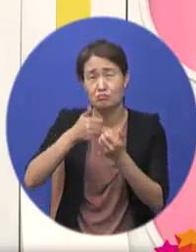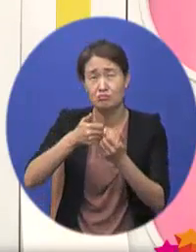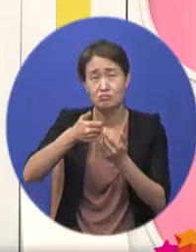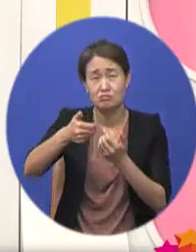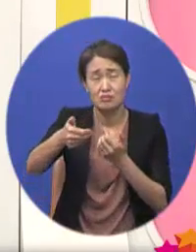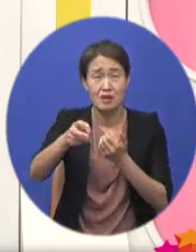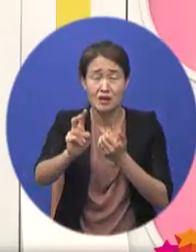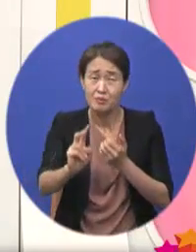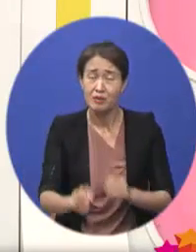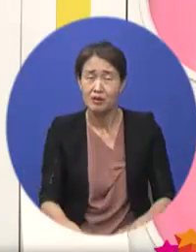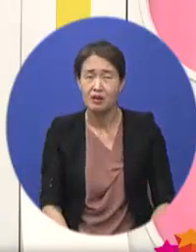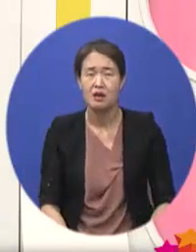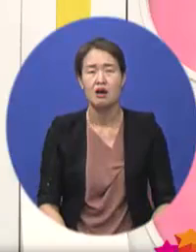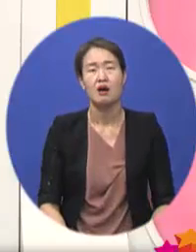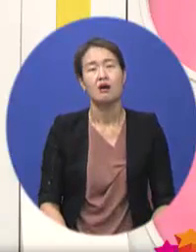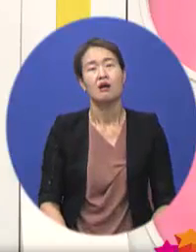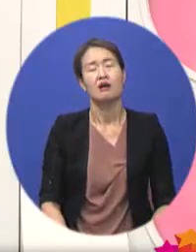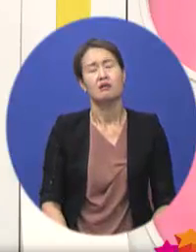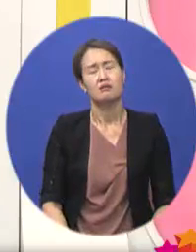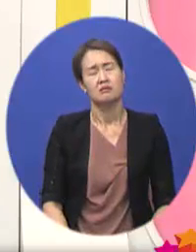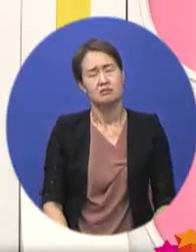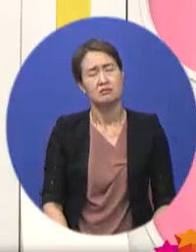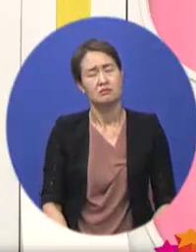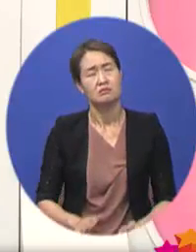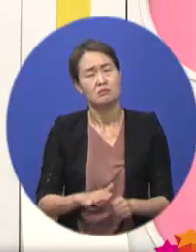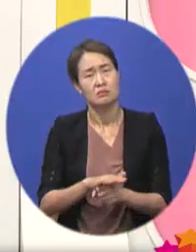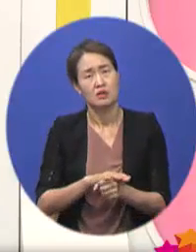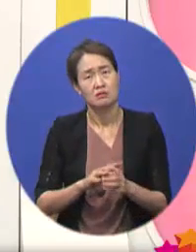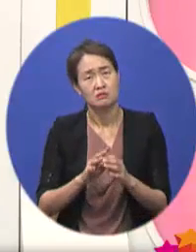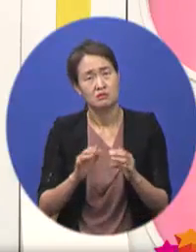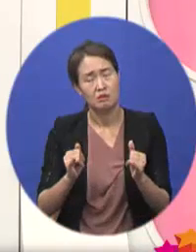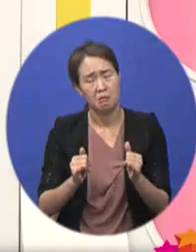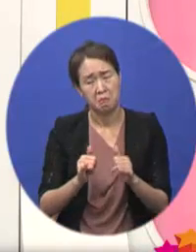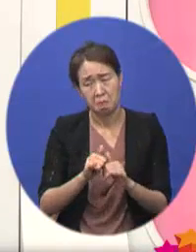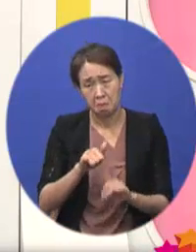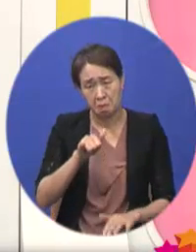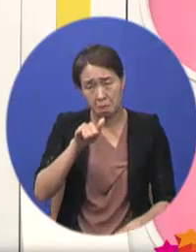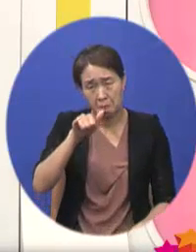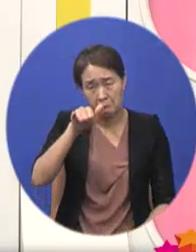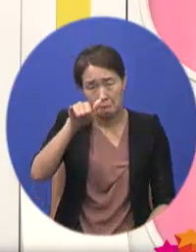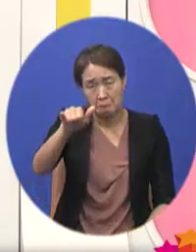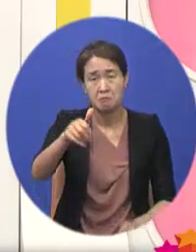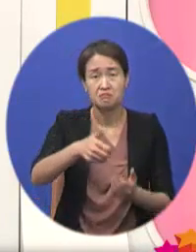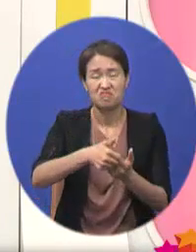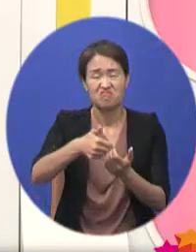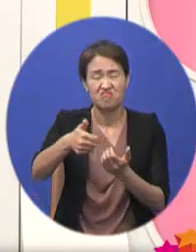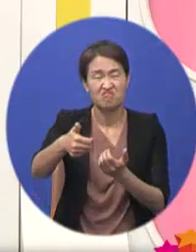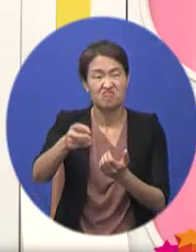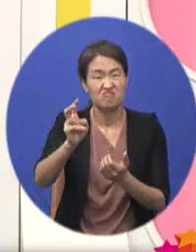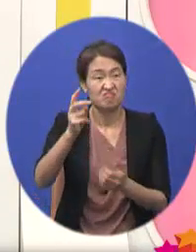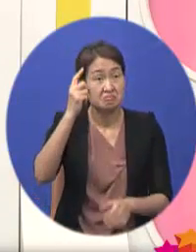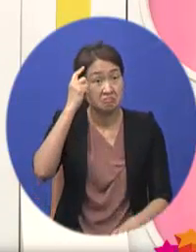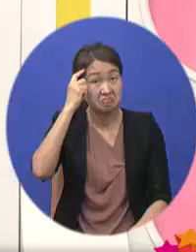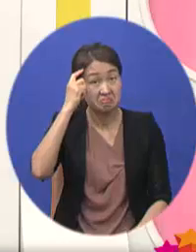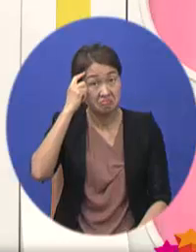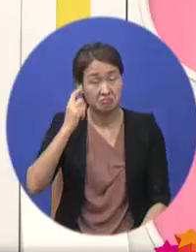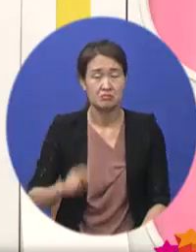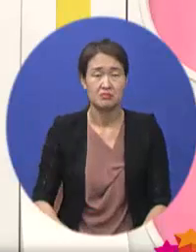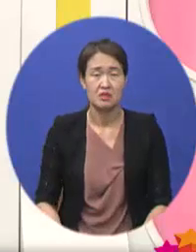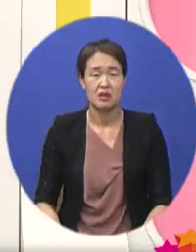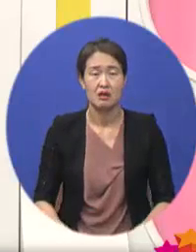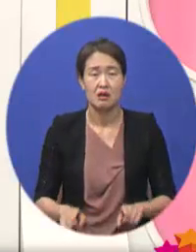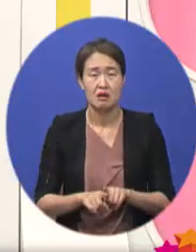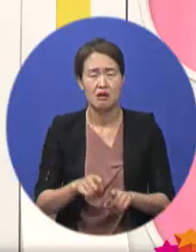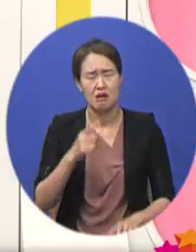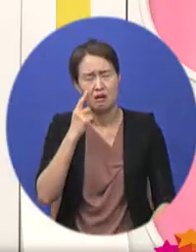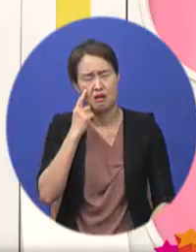떠나야 되나? 그래서 네. 사랑하는 사람을 떠나보낸가 보다. 이게 어떡해요? 예, 어떻게 해서 마음에 같이